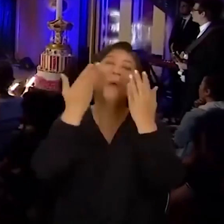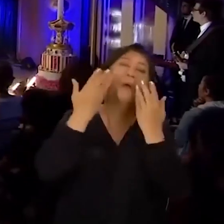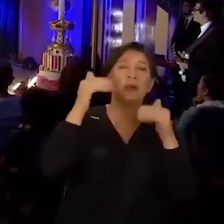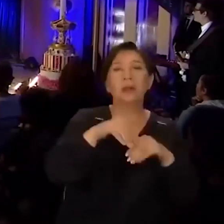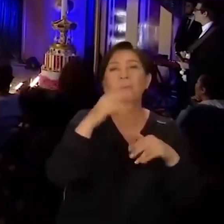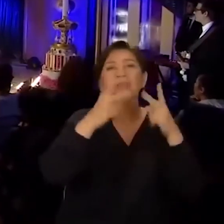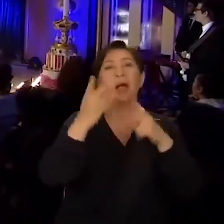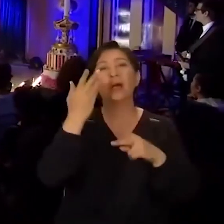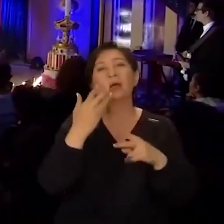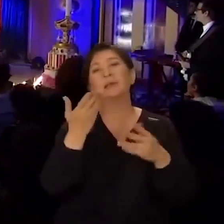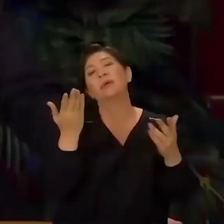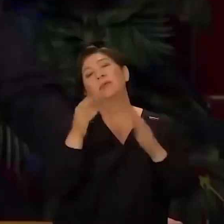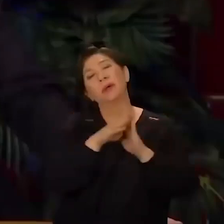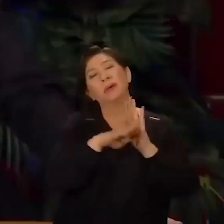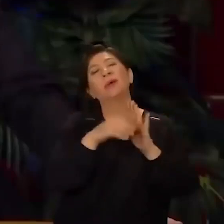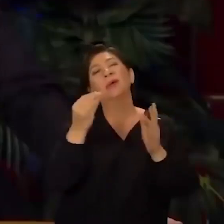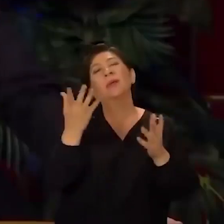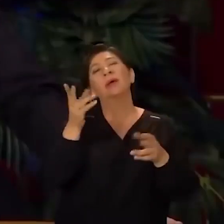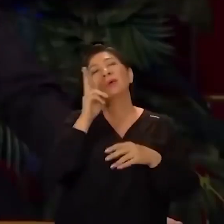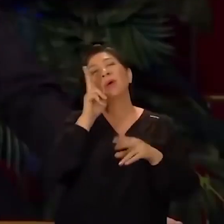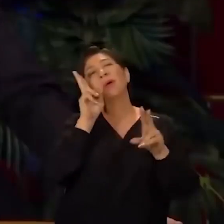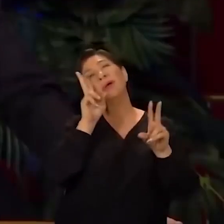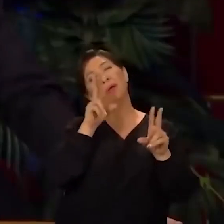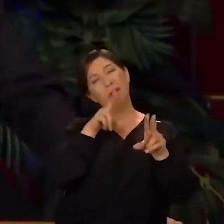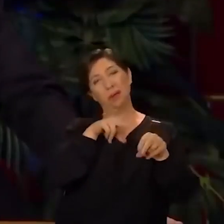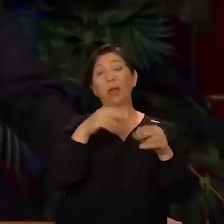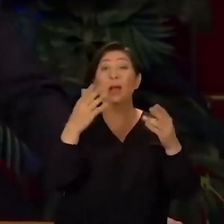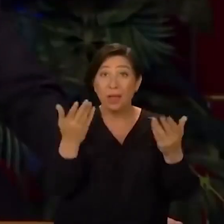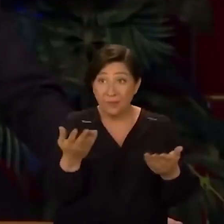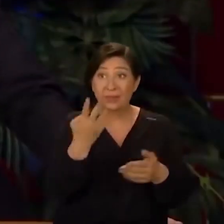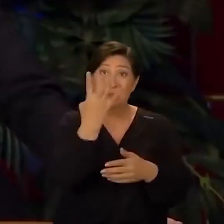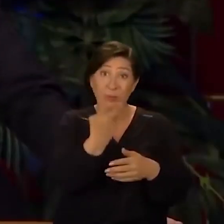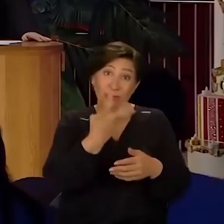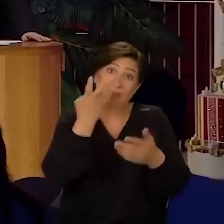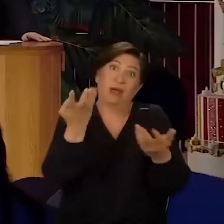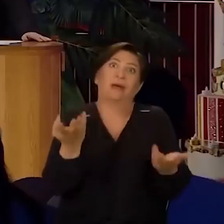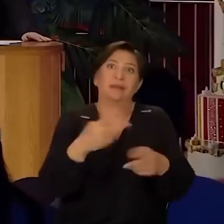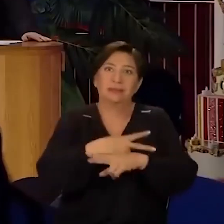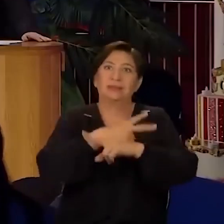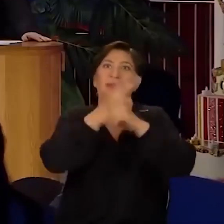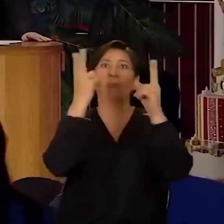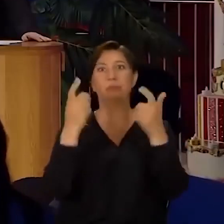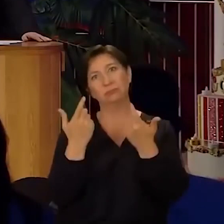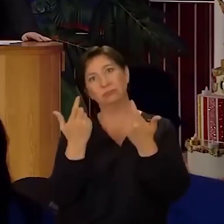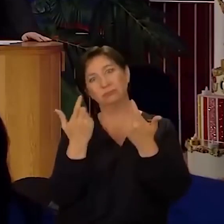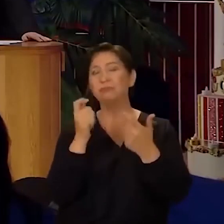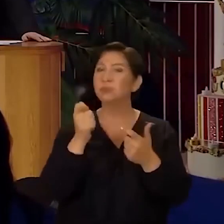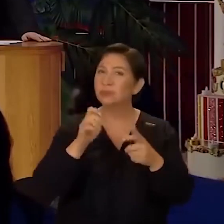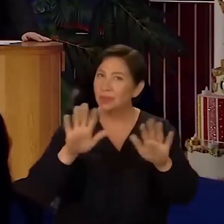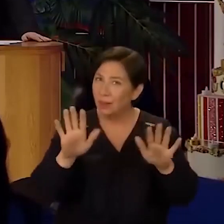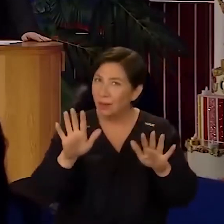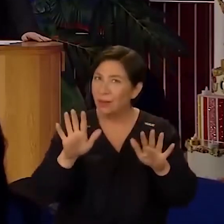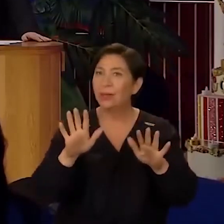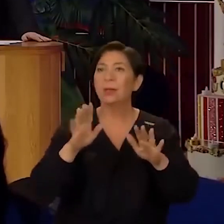izleyenler sizden şunu duyuyorum ya programı iyiydi ama sonunda uykum geldi Evet kardeş dört saat zaten sabaha kadar başında oturmak